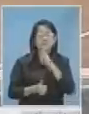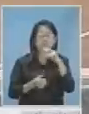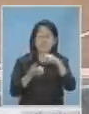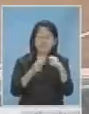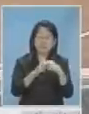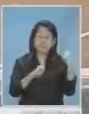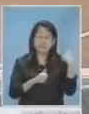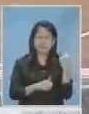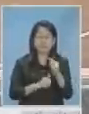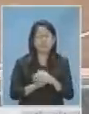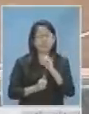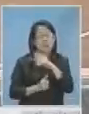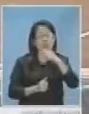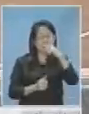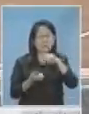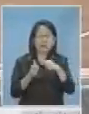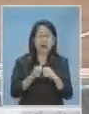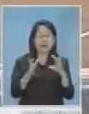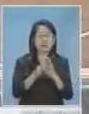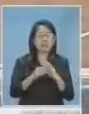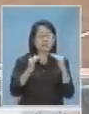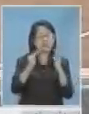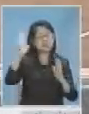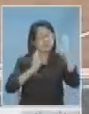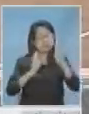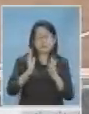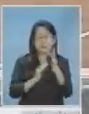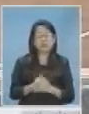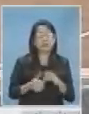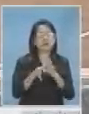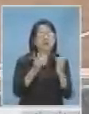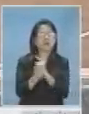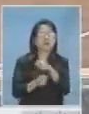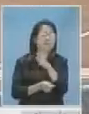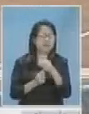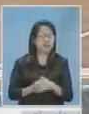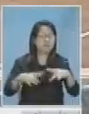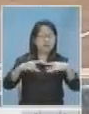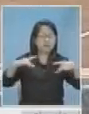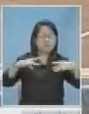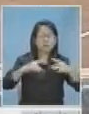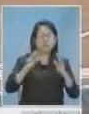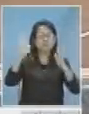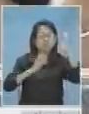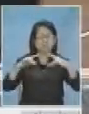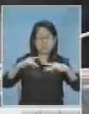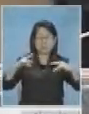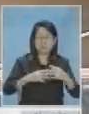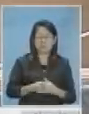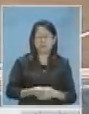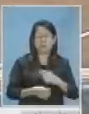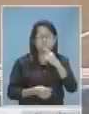จะบอกว่าประเทศไทยมีปัญหาประชาธิปไตยเพราะวัฒนธรรมของคนไทยมันไม่ดีไม่สอดคล้องกับประชาธิปไตยน